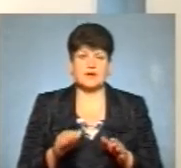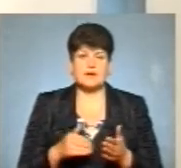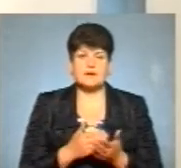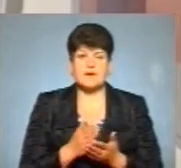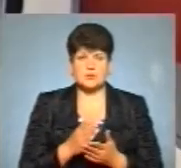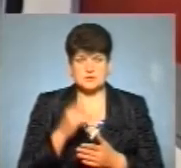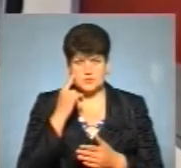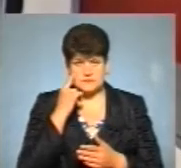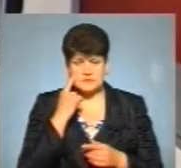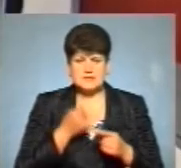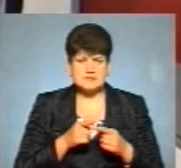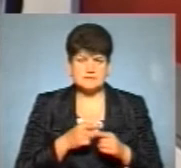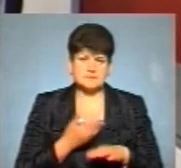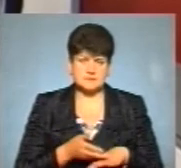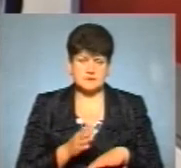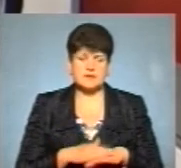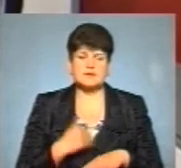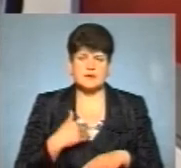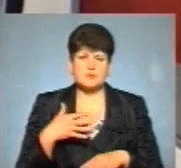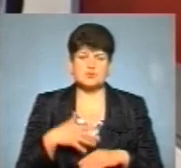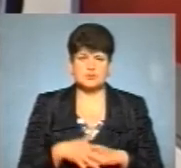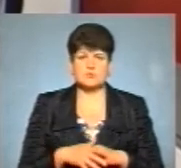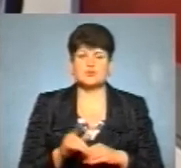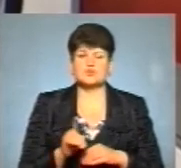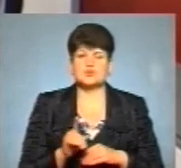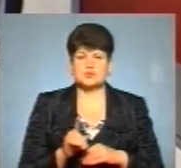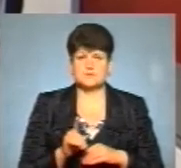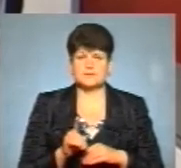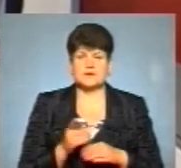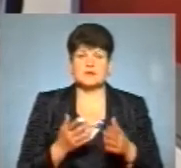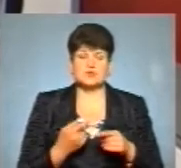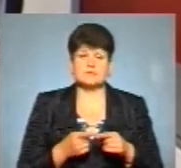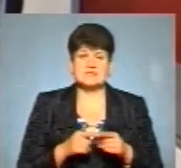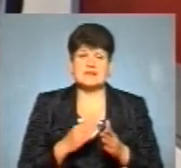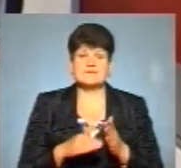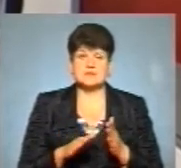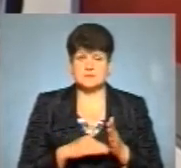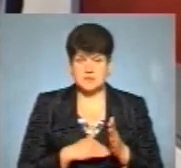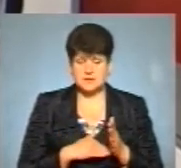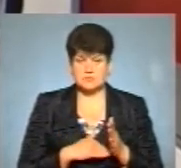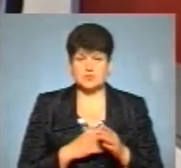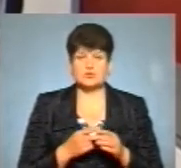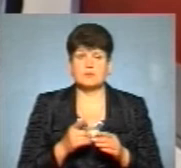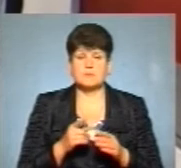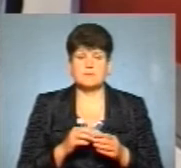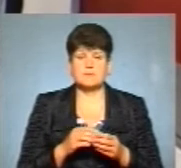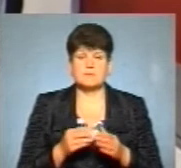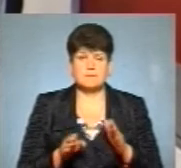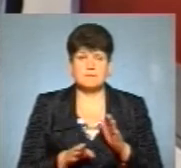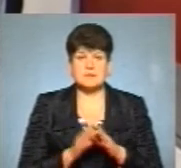якості оцінювання. Це складні механізми, але я розумію, що якщо ми це відмінимо, тоді ми під загрозу